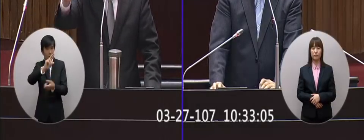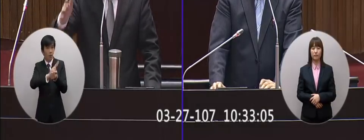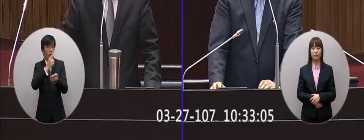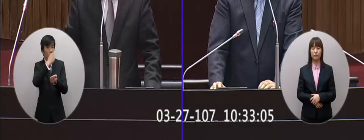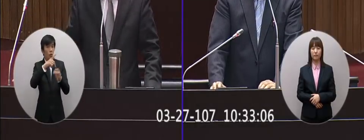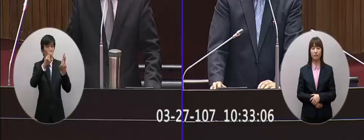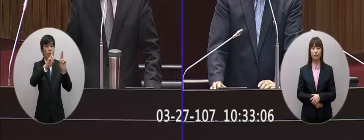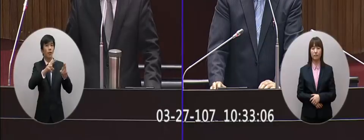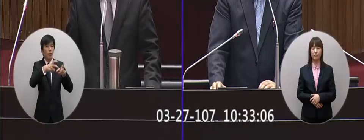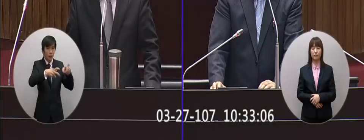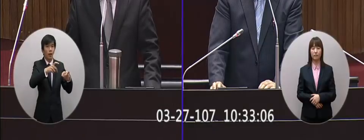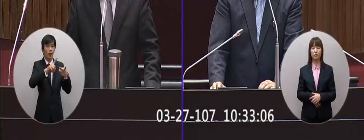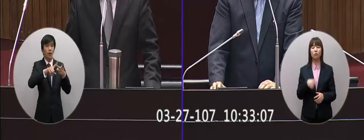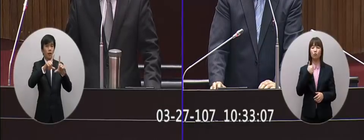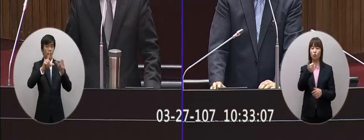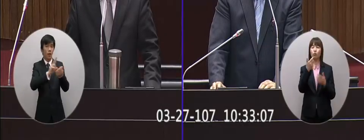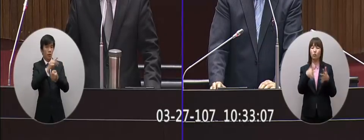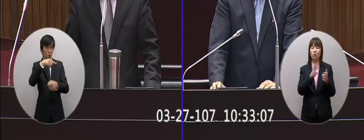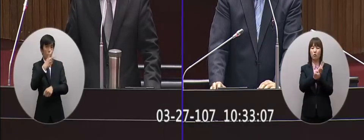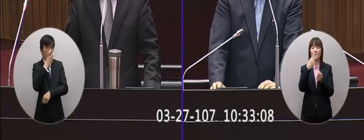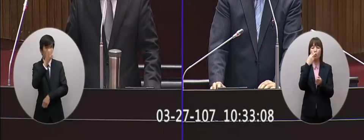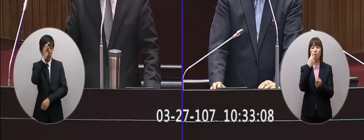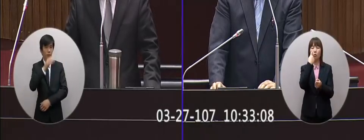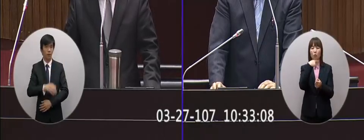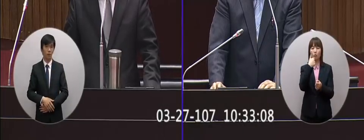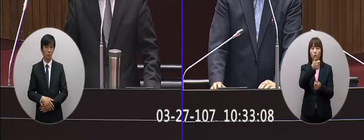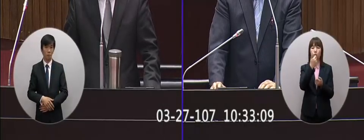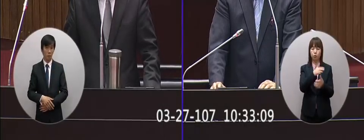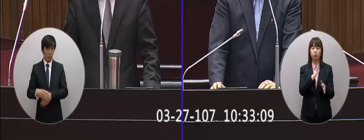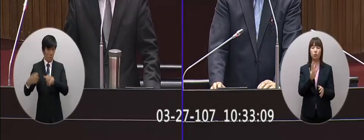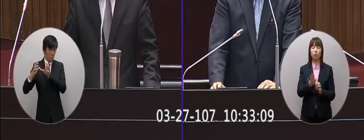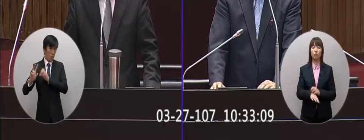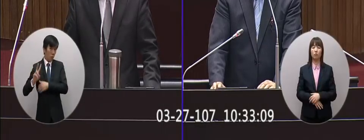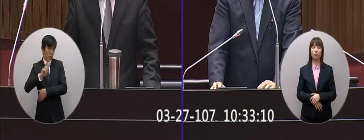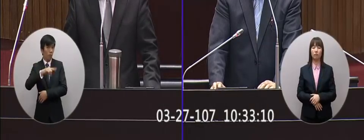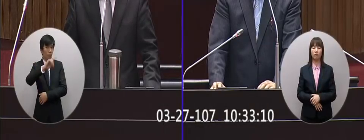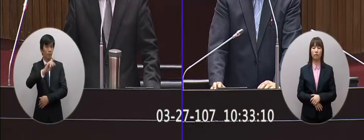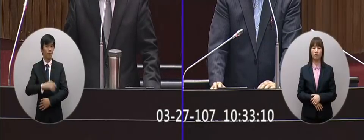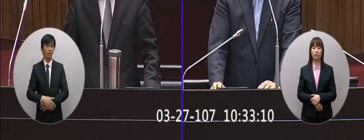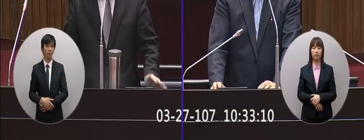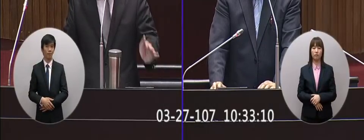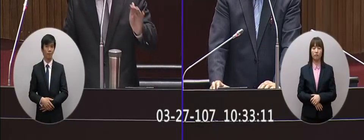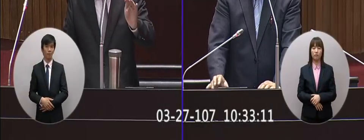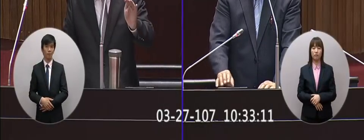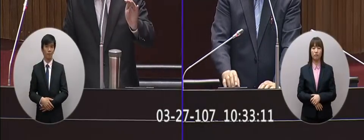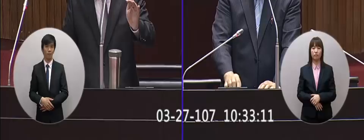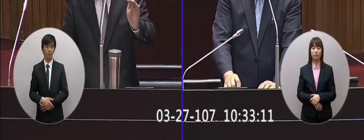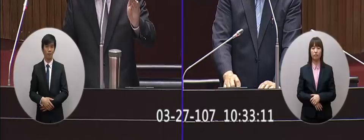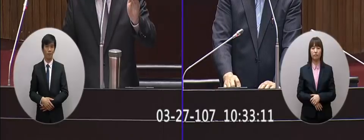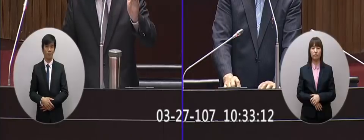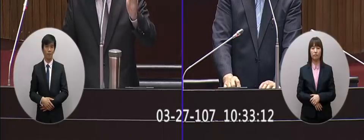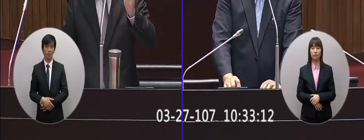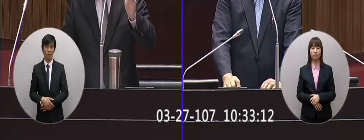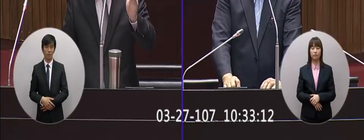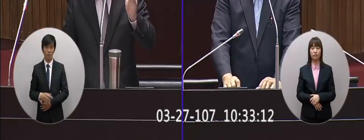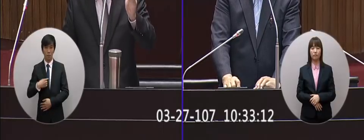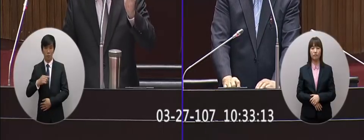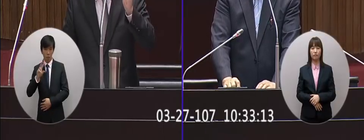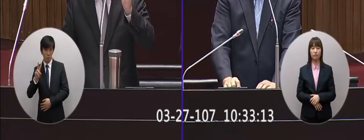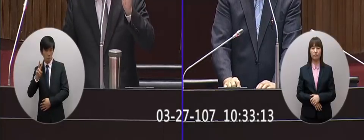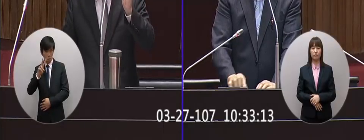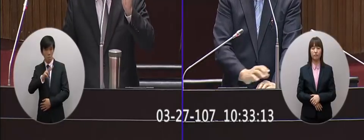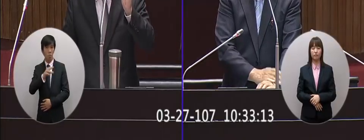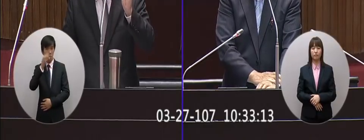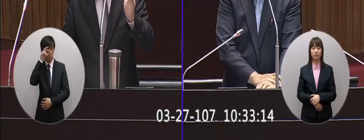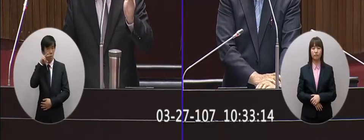是大林林口发电厂，好不好？ 林口我去看过了。 我们一起去，我陪你一起去，好吗？你就可以看得出来。先进